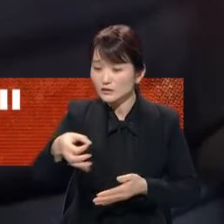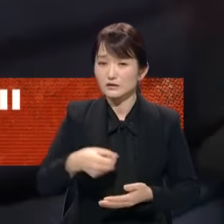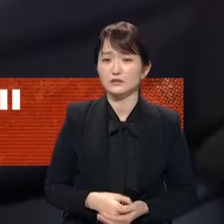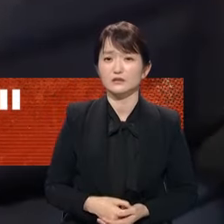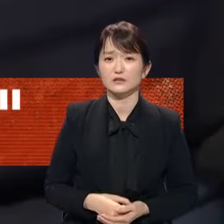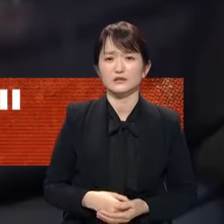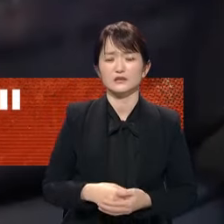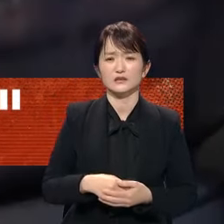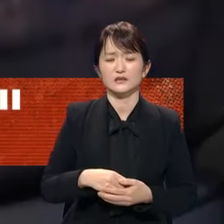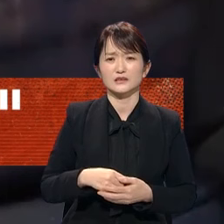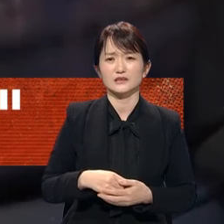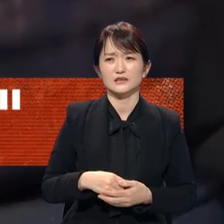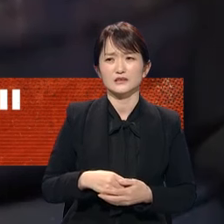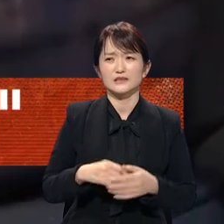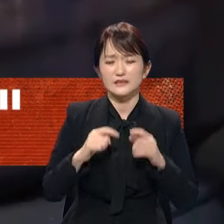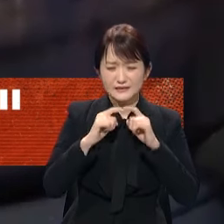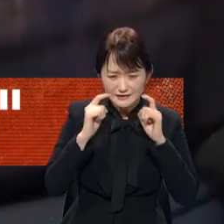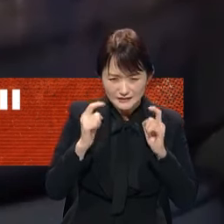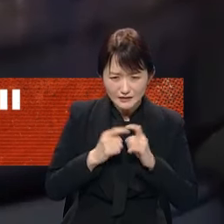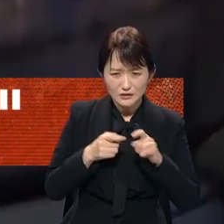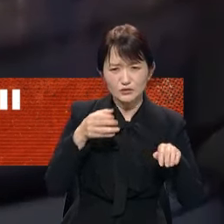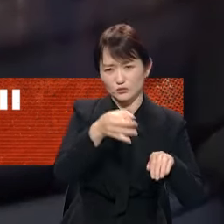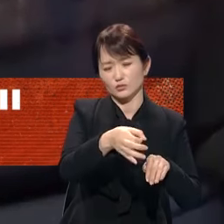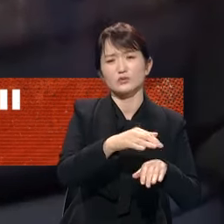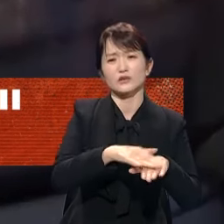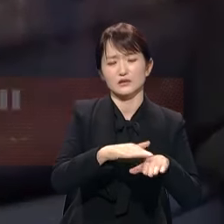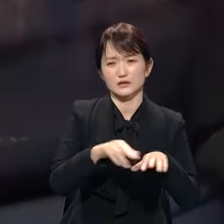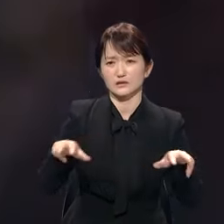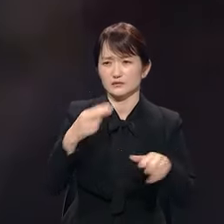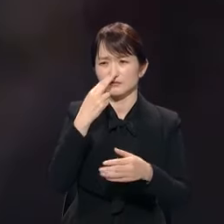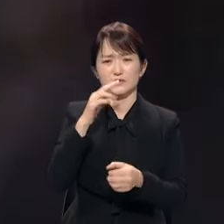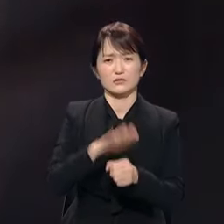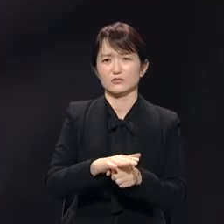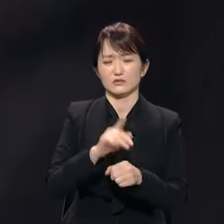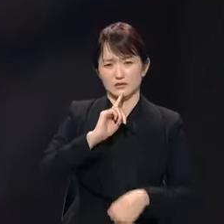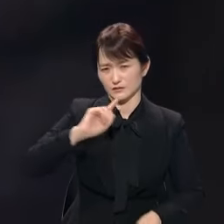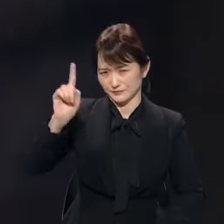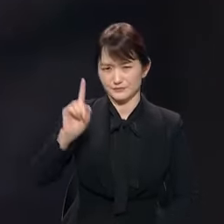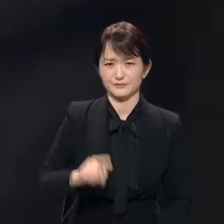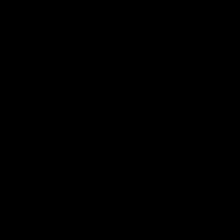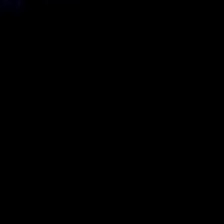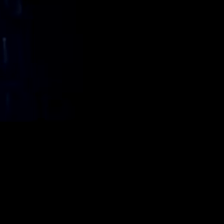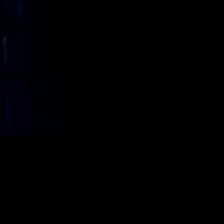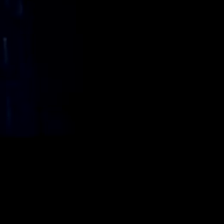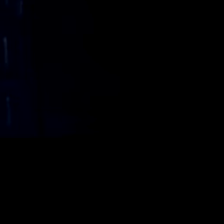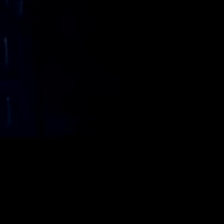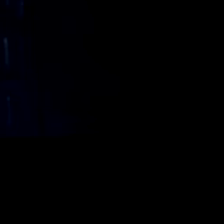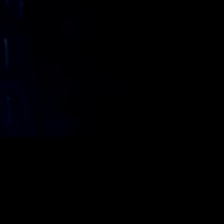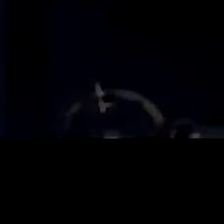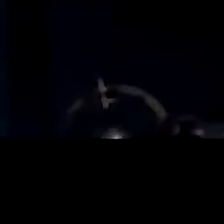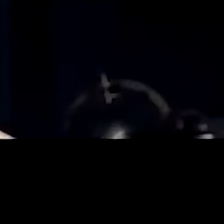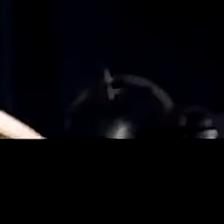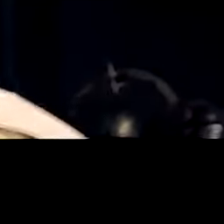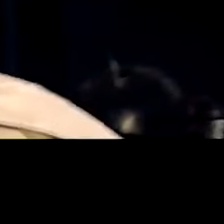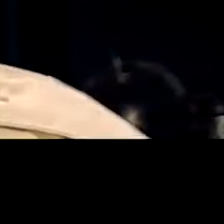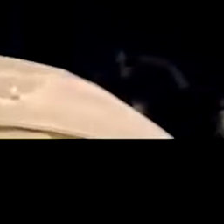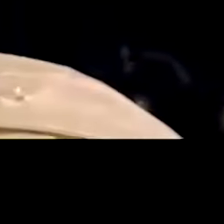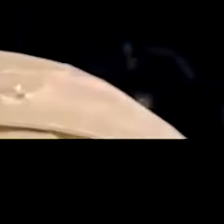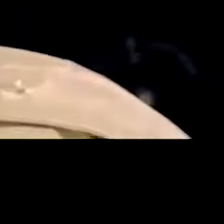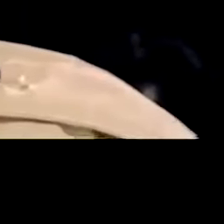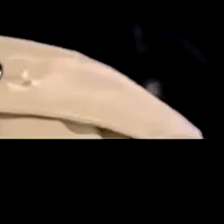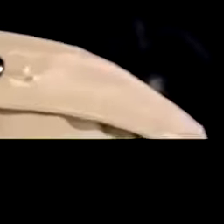자차로 처리하자라고 얘기하고 있고, 억울해서 지금 제보하게 됐다고 말씀을 하고 있습니다. 고민